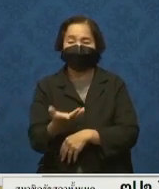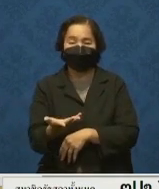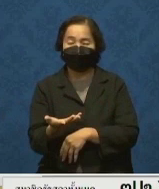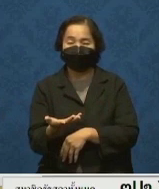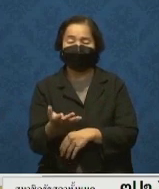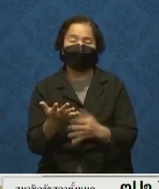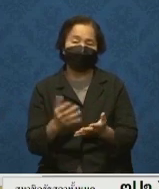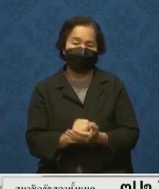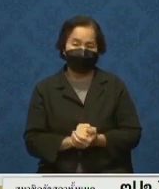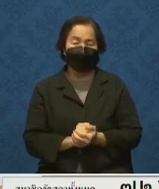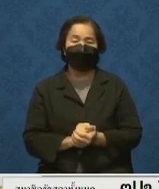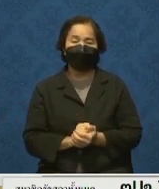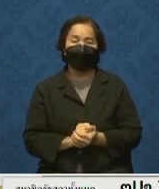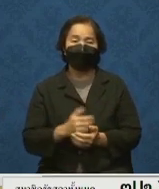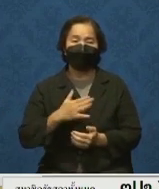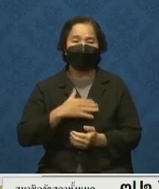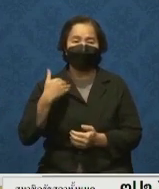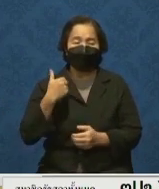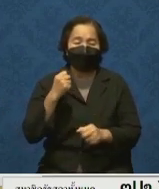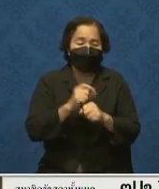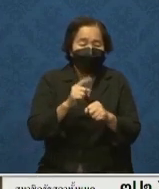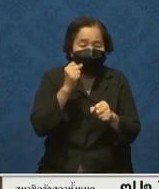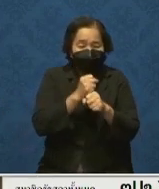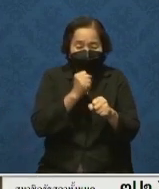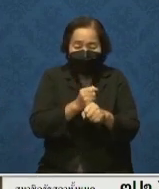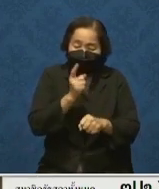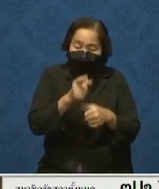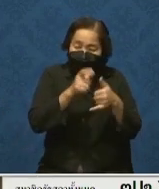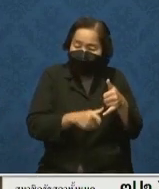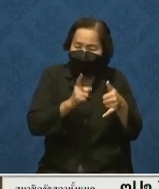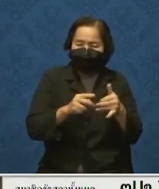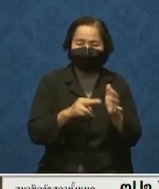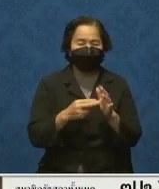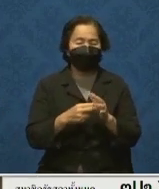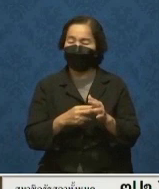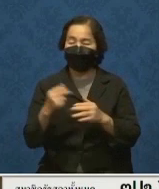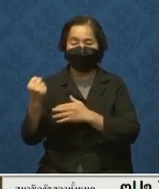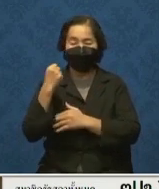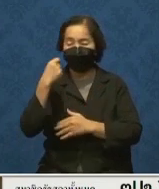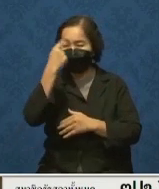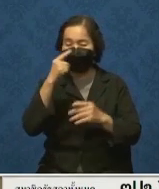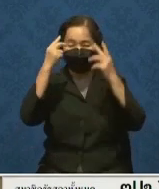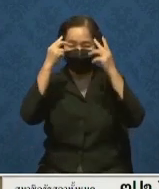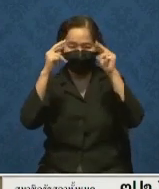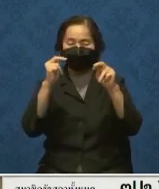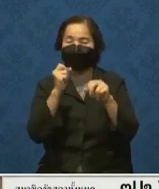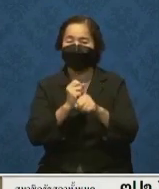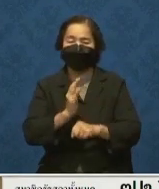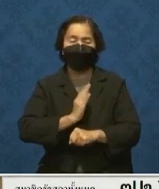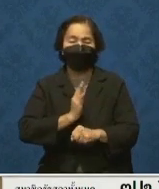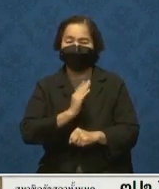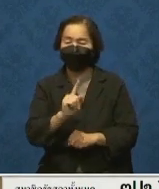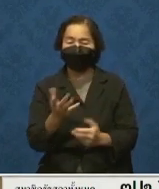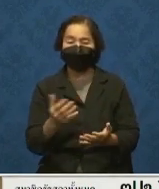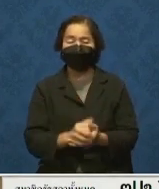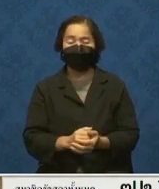ได่มีครับองคกตํวฐ เราค parks และอำนาจของไส้างและจะเกิความเธรมไดอย่ไรจะเข้ใจป